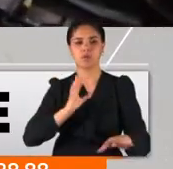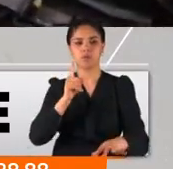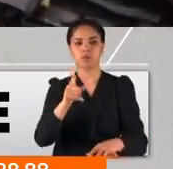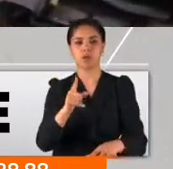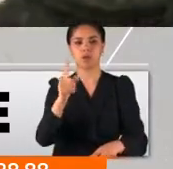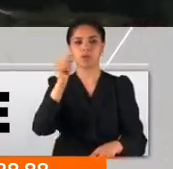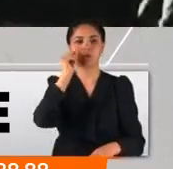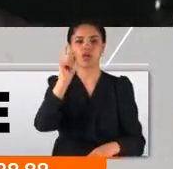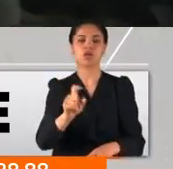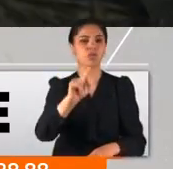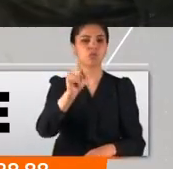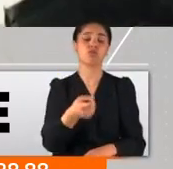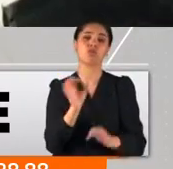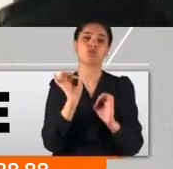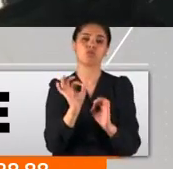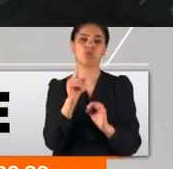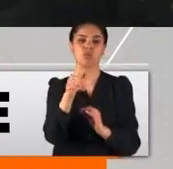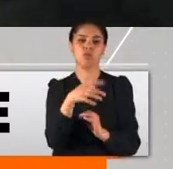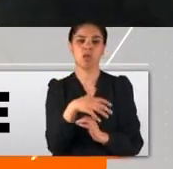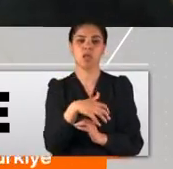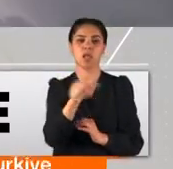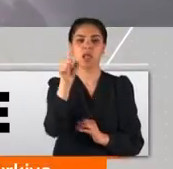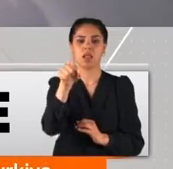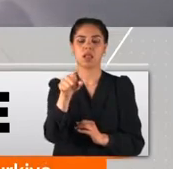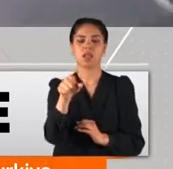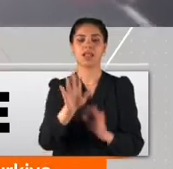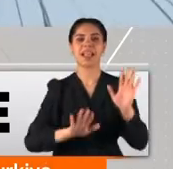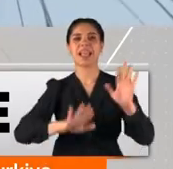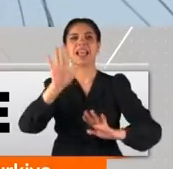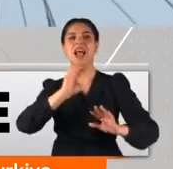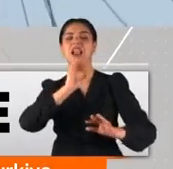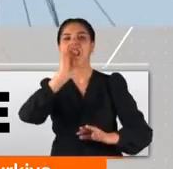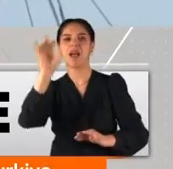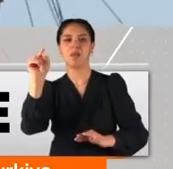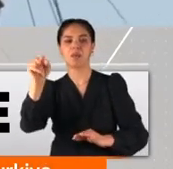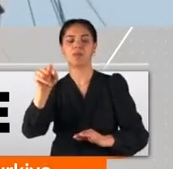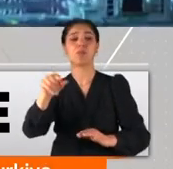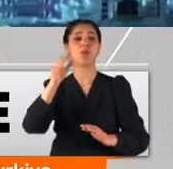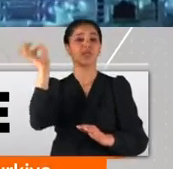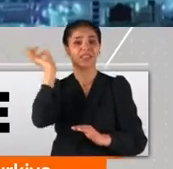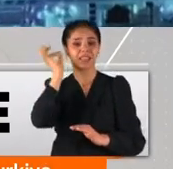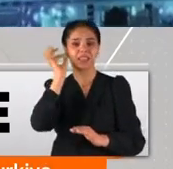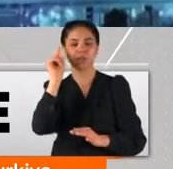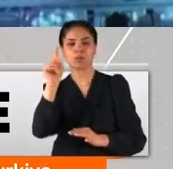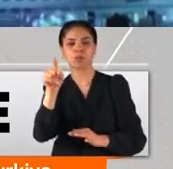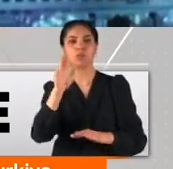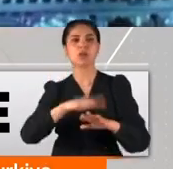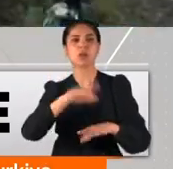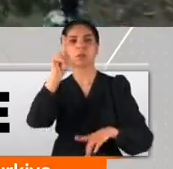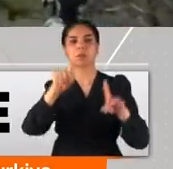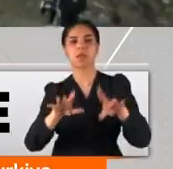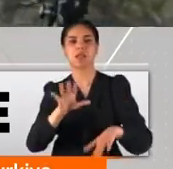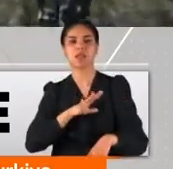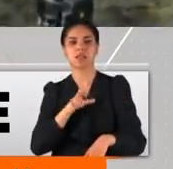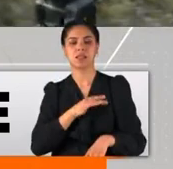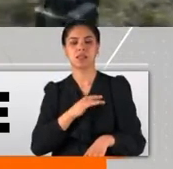girip birisi bunu bulabilir. Alır. Siz ihale teklifi gönderiyorsunuz karşıya. Araya girip dinliyorsunuz. Ve bunu yapanlar var. Bu